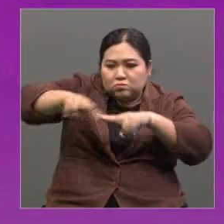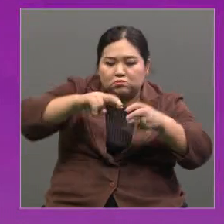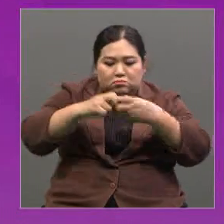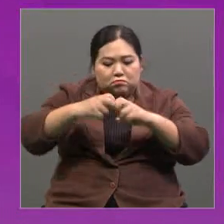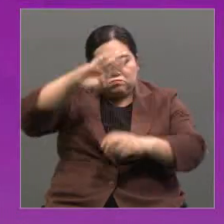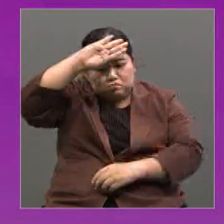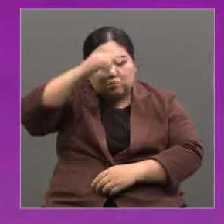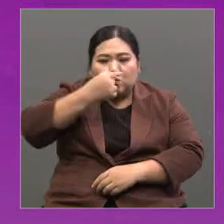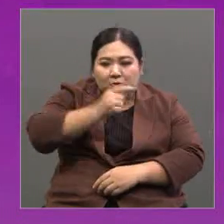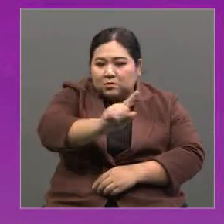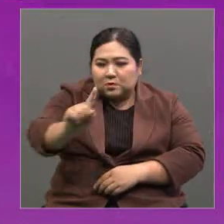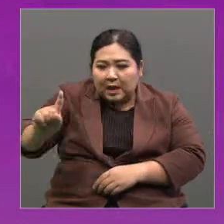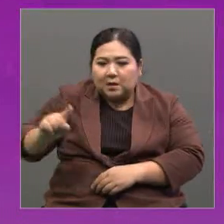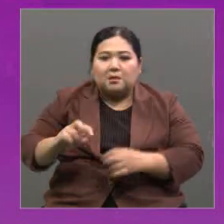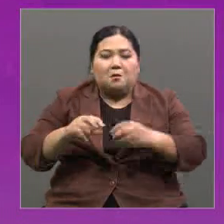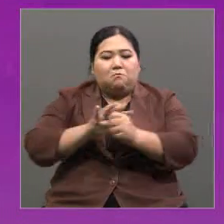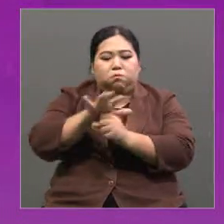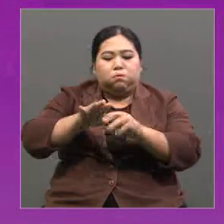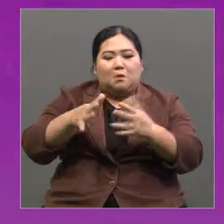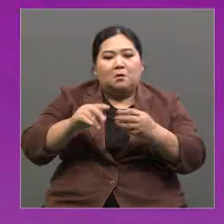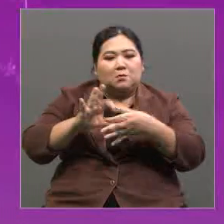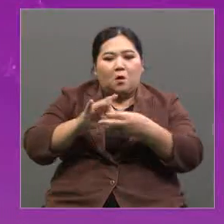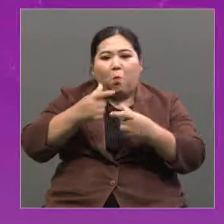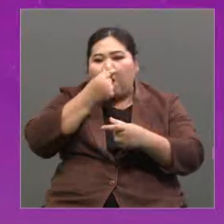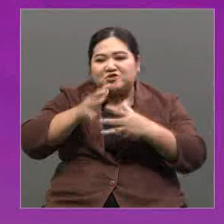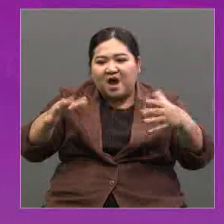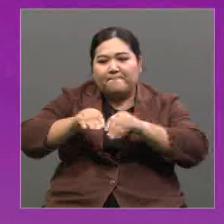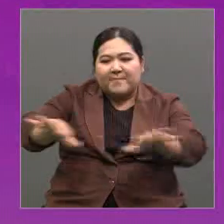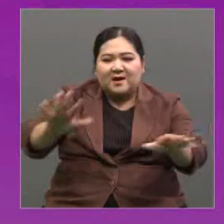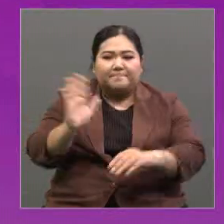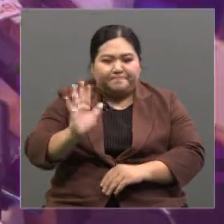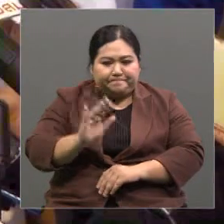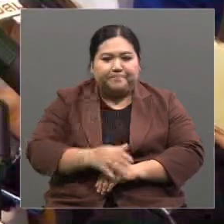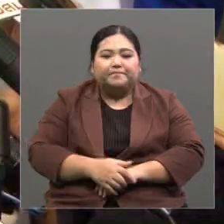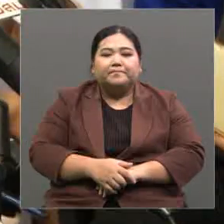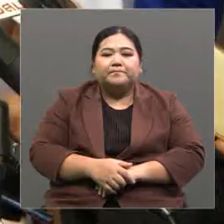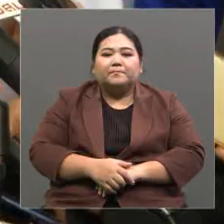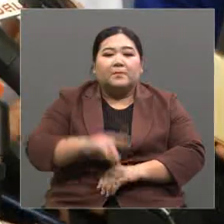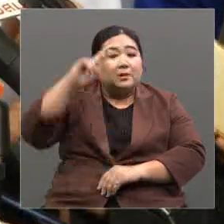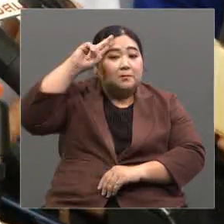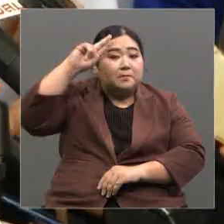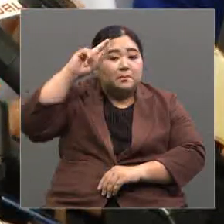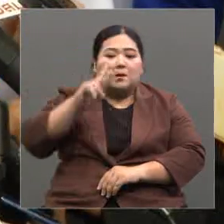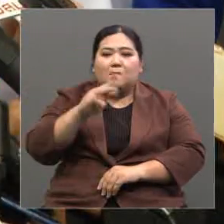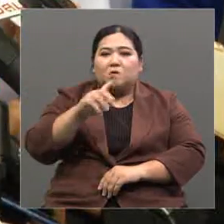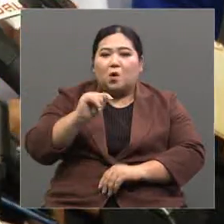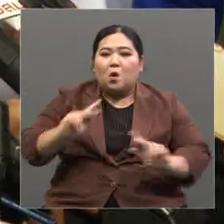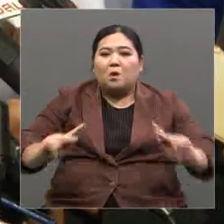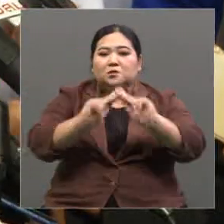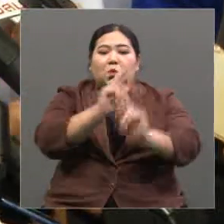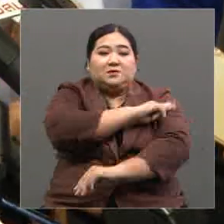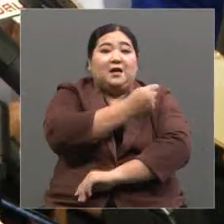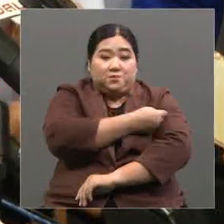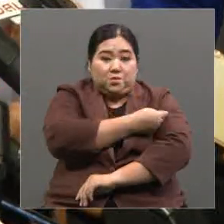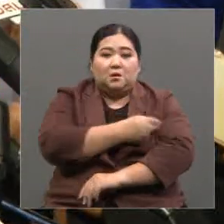คะชุมชนเพื่อสกัดกั้นการระบาดด้วยค่ะโดยนายแพทย์ชนนั่นศรีแก้วรัฐมนตรีว่าการกระทรวงสาธารณสุขก็บอกนะคะว่าจาก